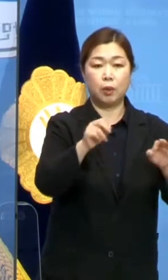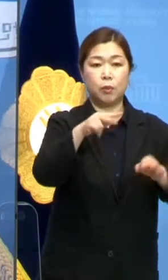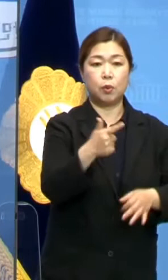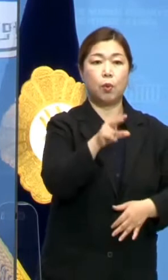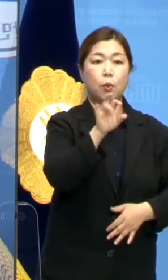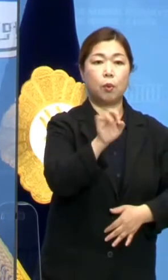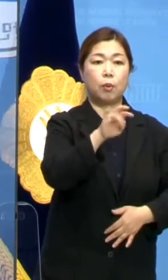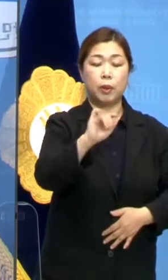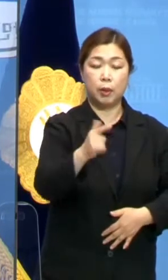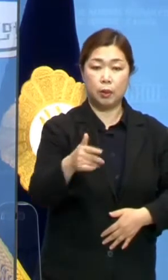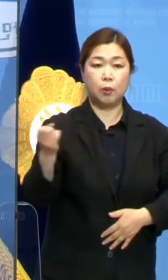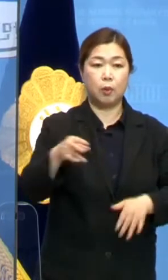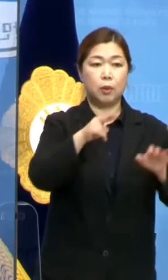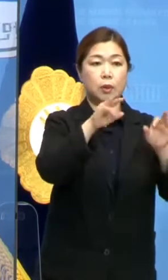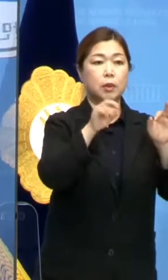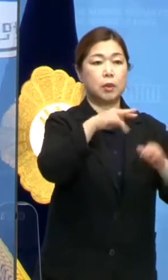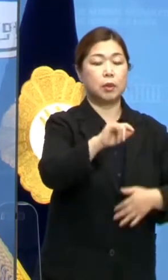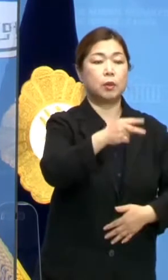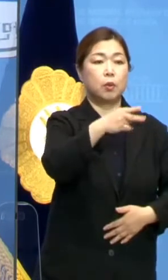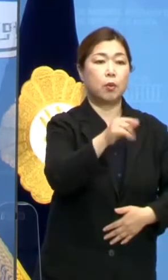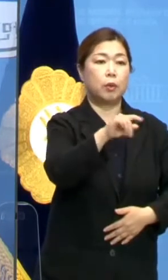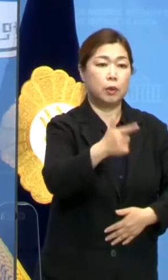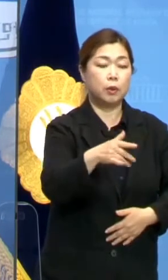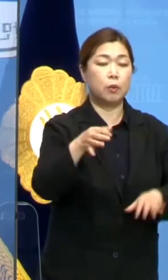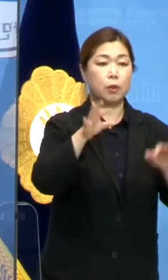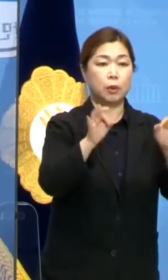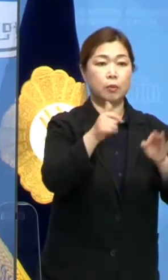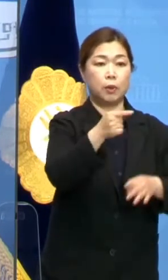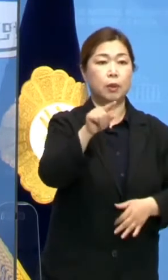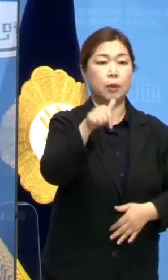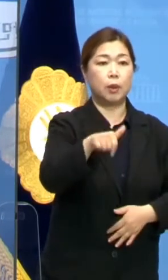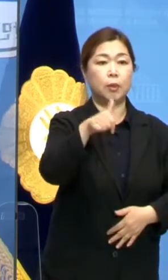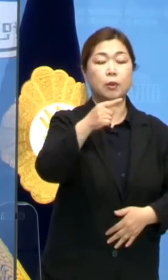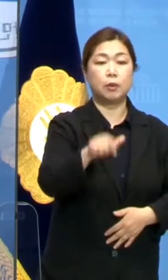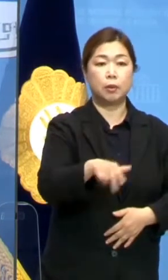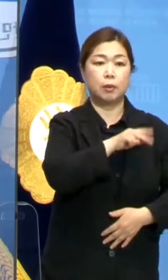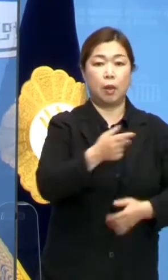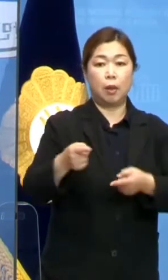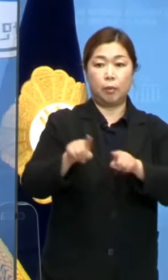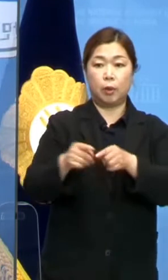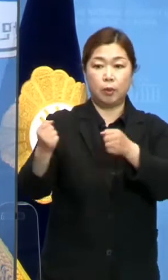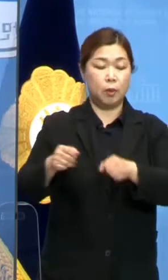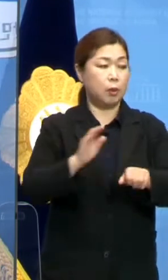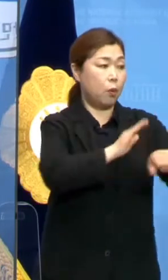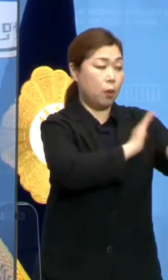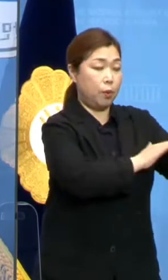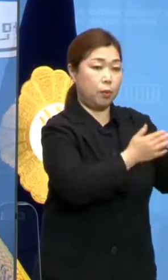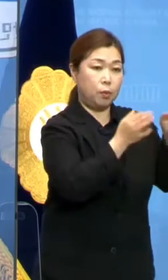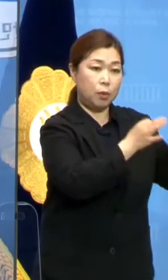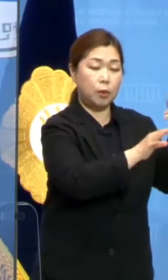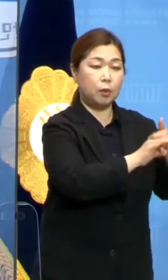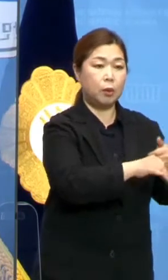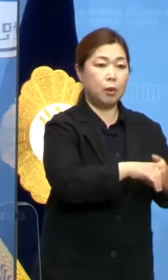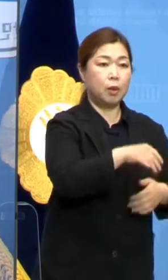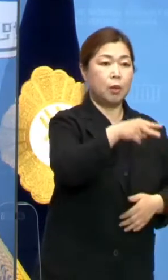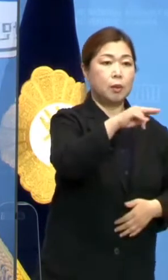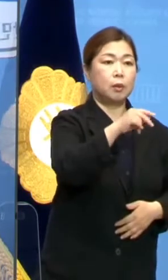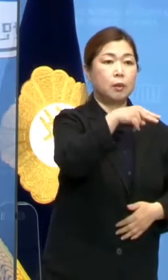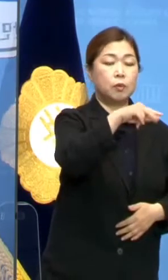김종민 의원님, 신동근 의원님, 김남국 의원님 함께 하셨고요. 제 왼편으로